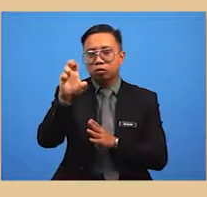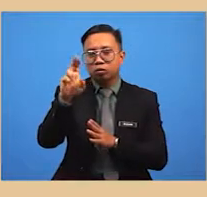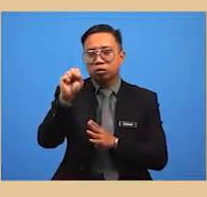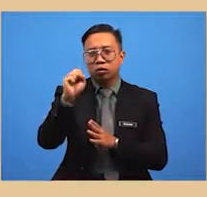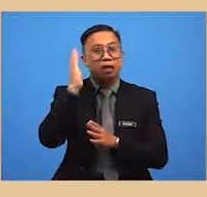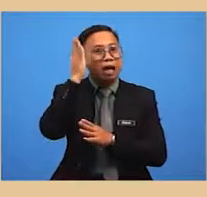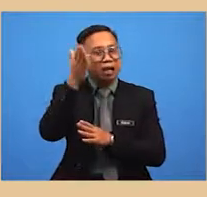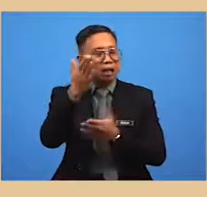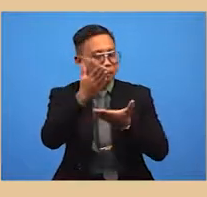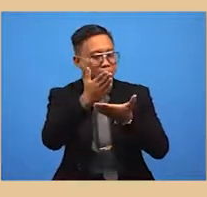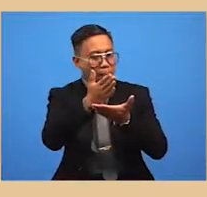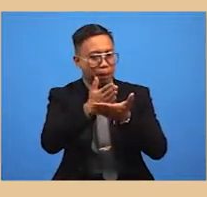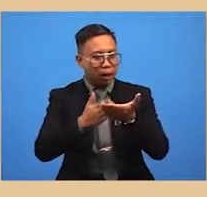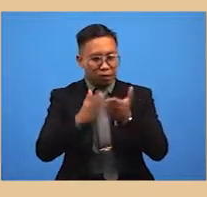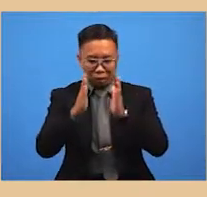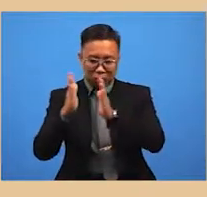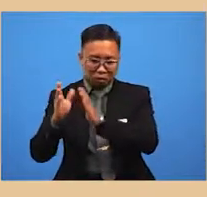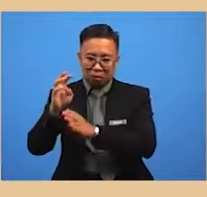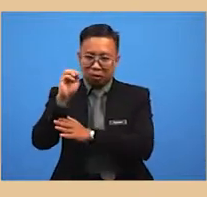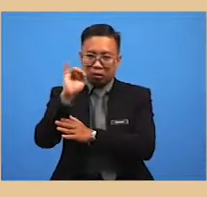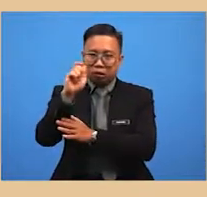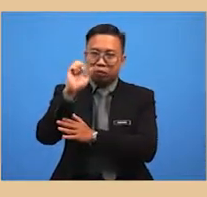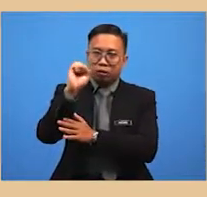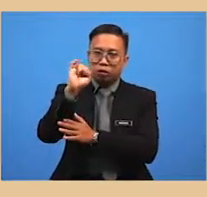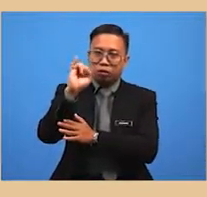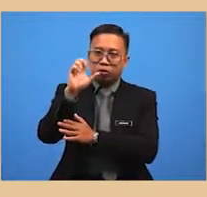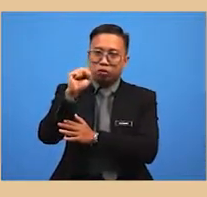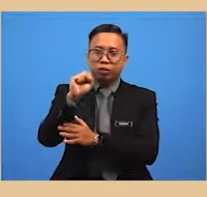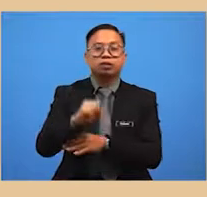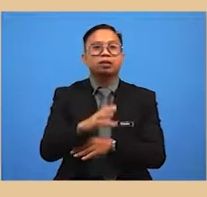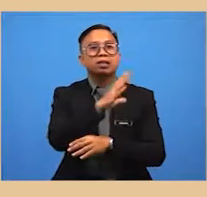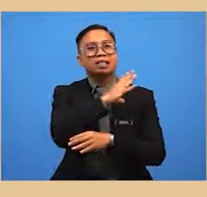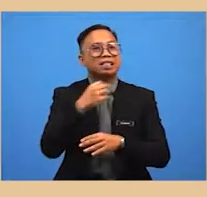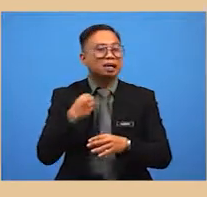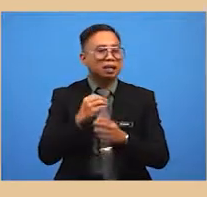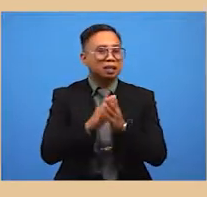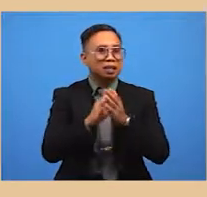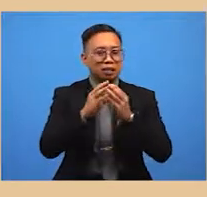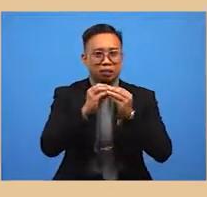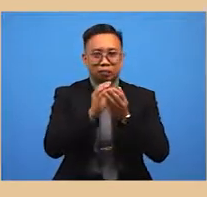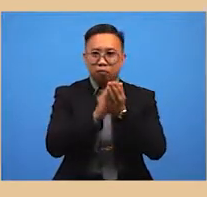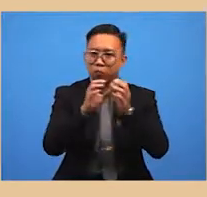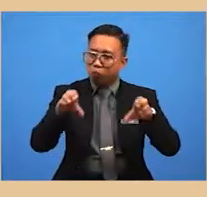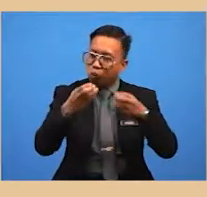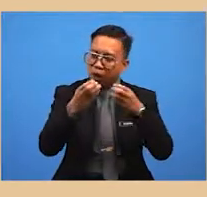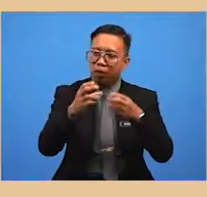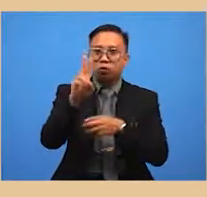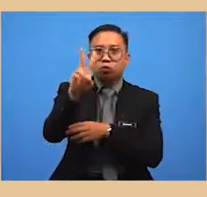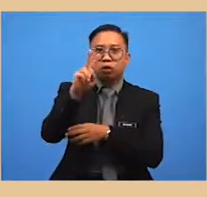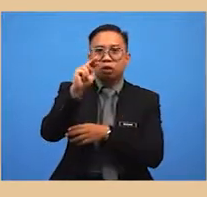akan membahagi secara mitosis dan menghasilkan 2 nukleus,